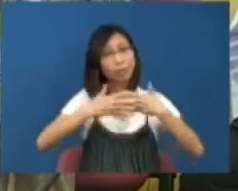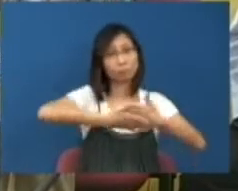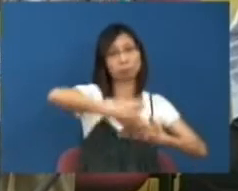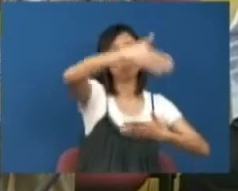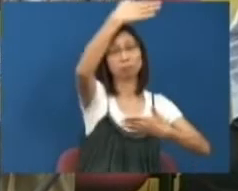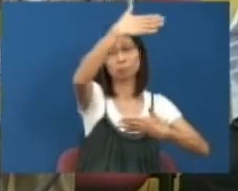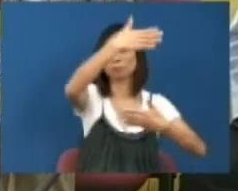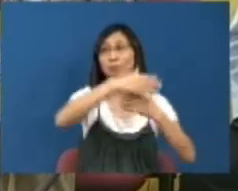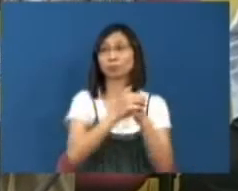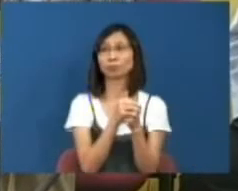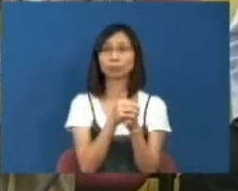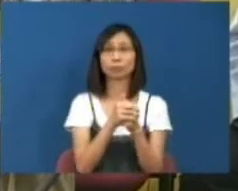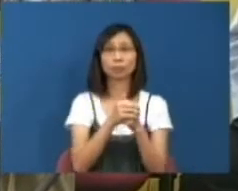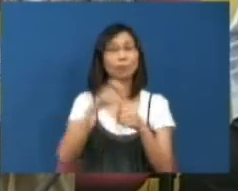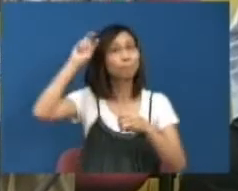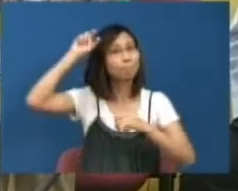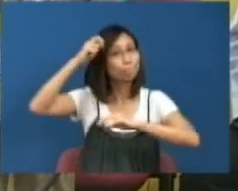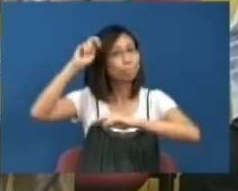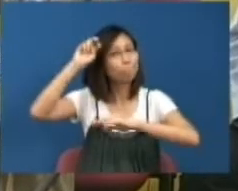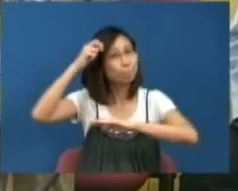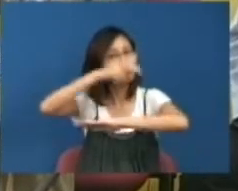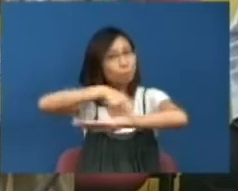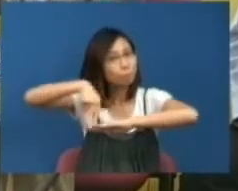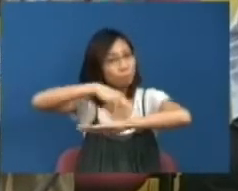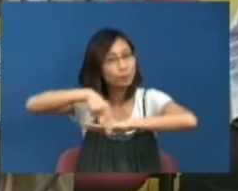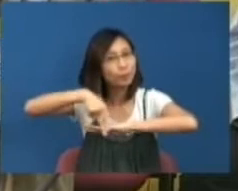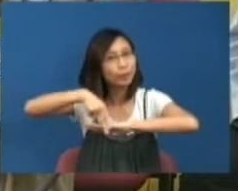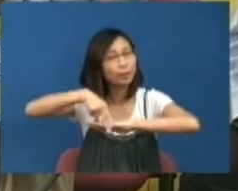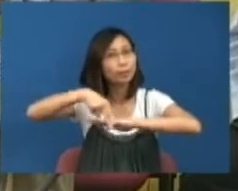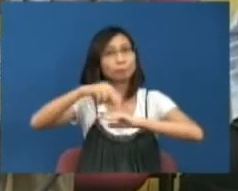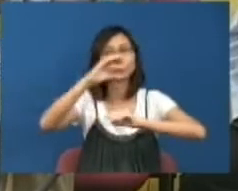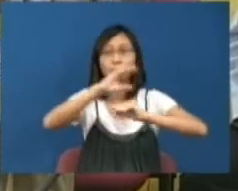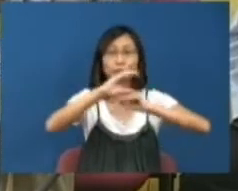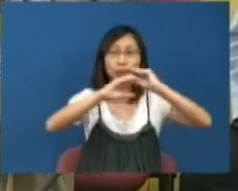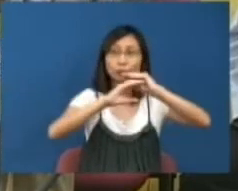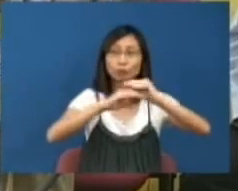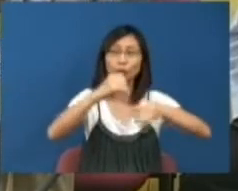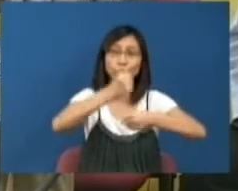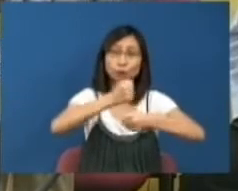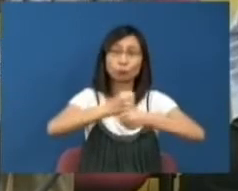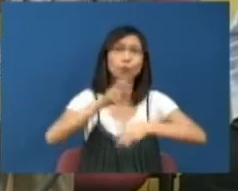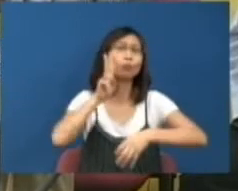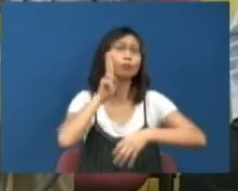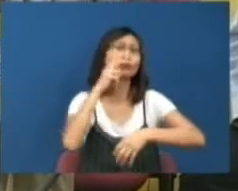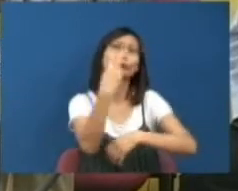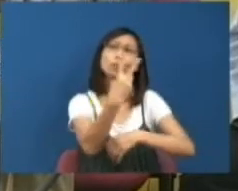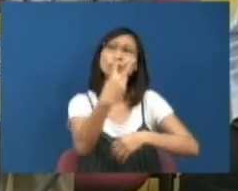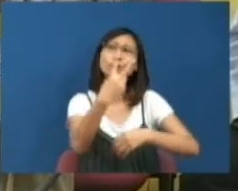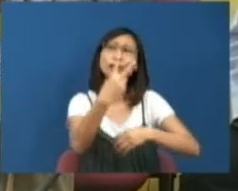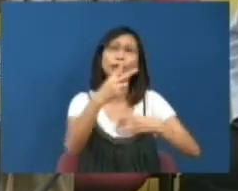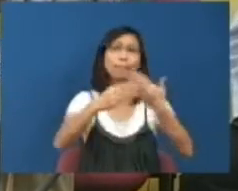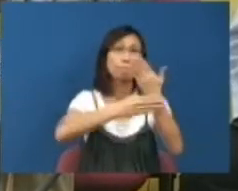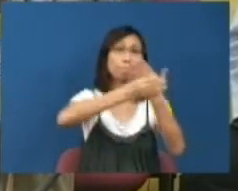啊呢個建築設計，將嗰個結構咧做成好似兩塊大帆嘅葉咁